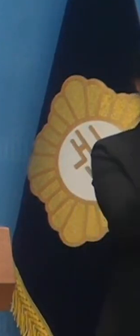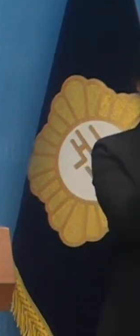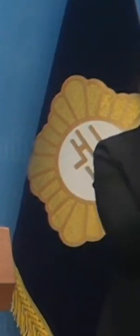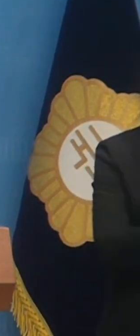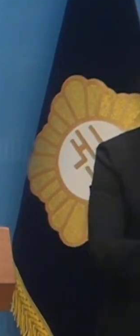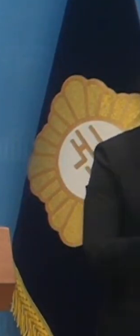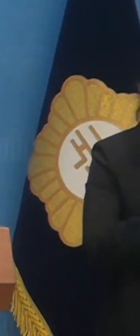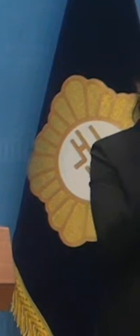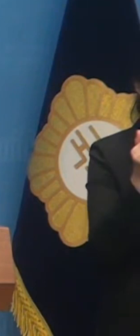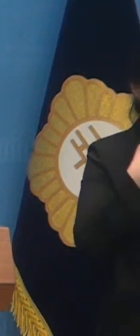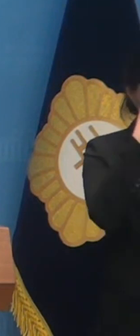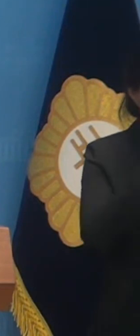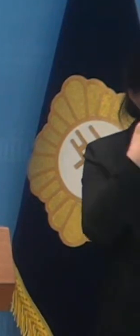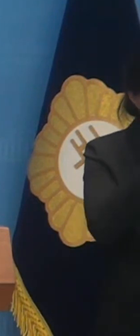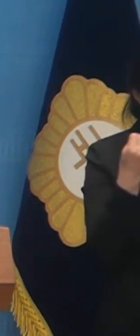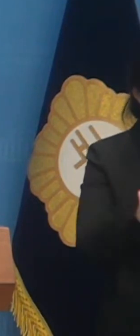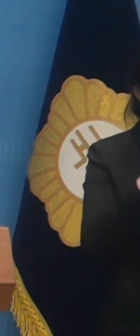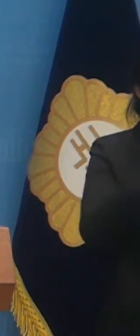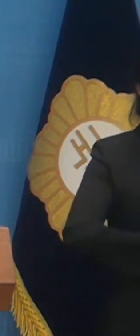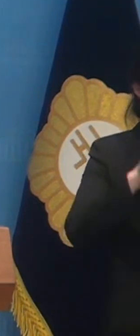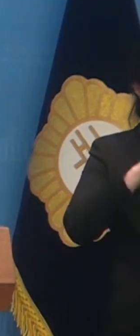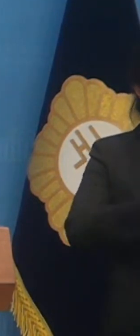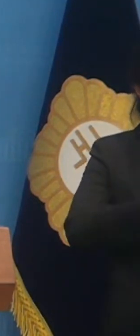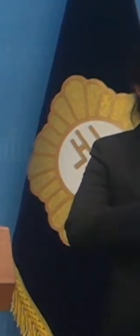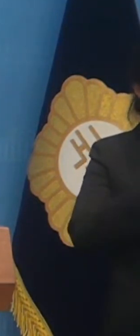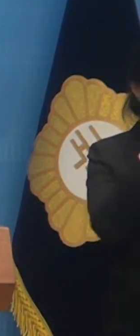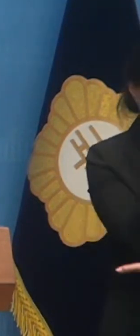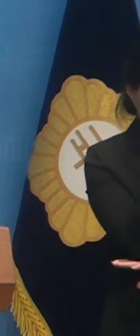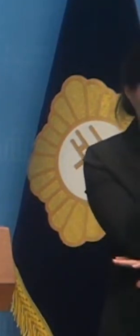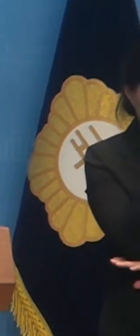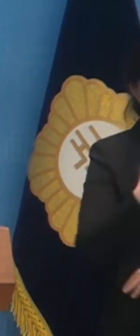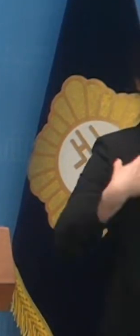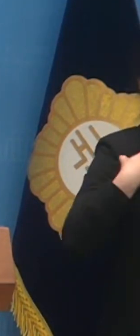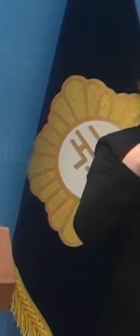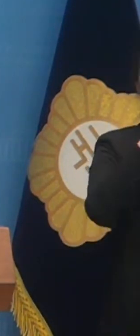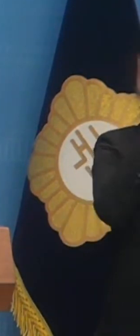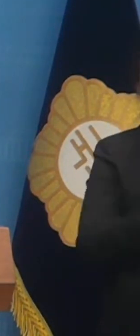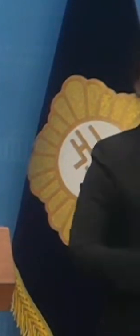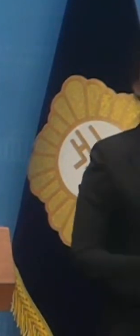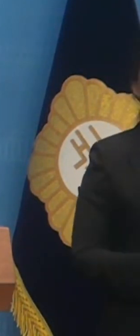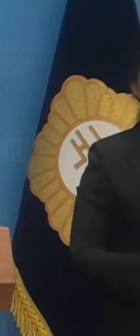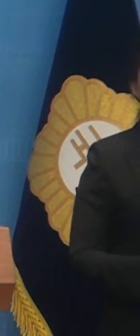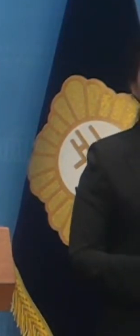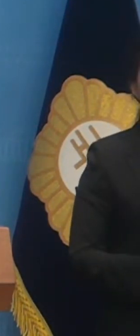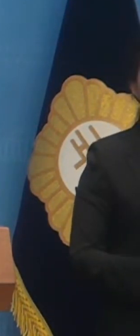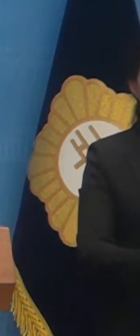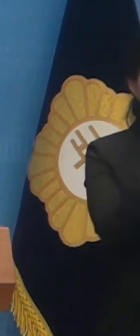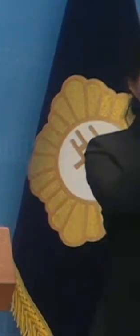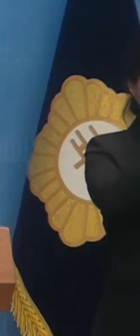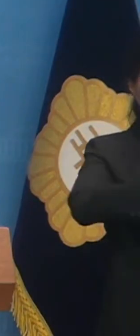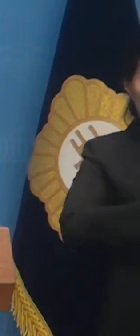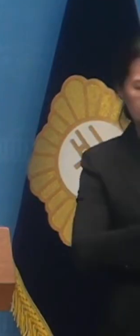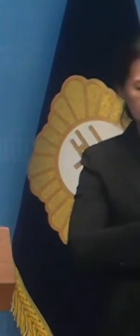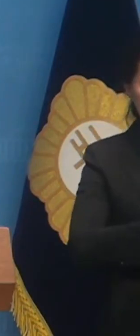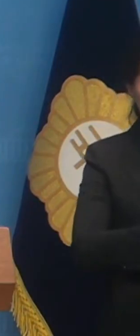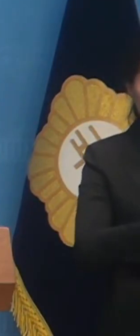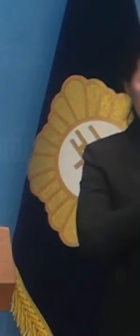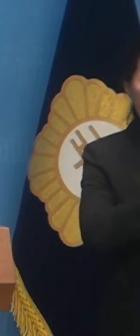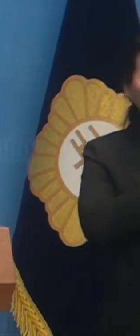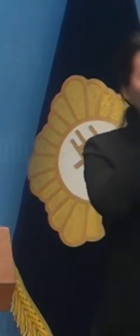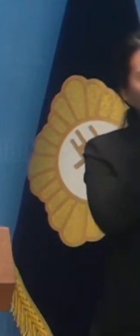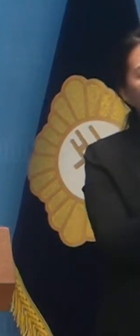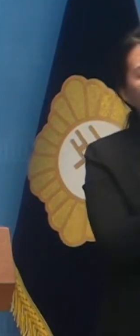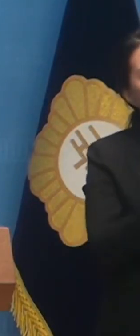민정수석은 인사검증과 공직감찰이라는 막중한 책임을 지는 자리입니다. 재산 은닉 의혹을 받는